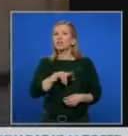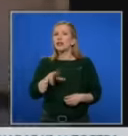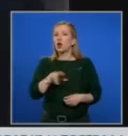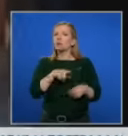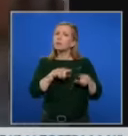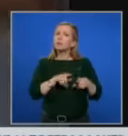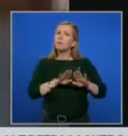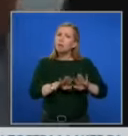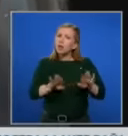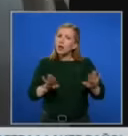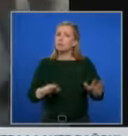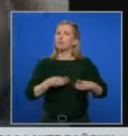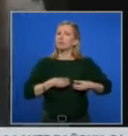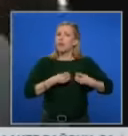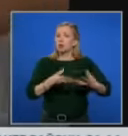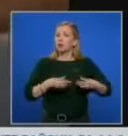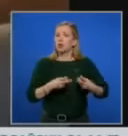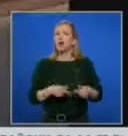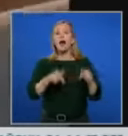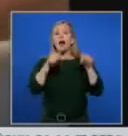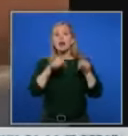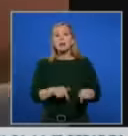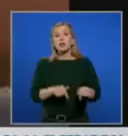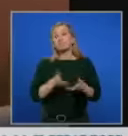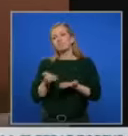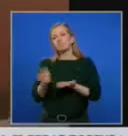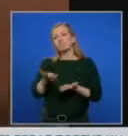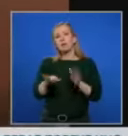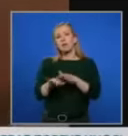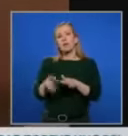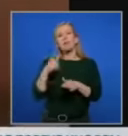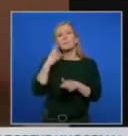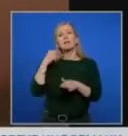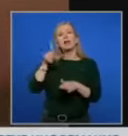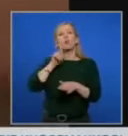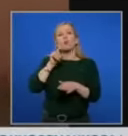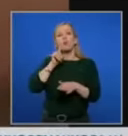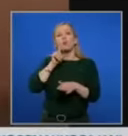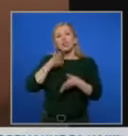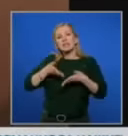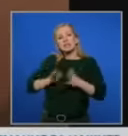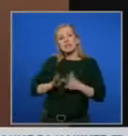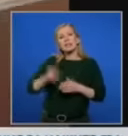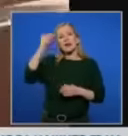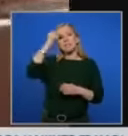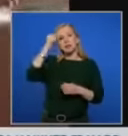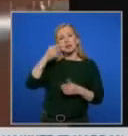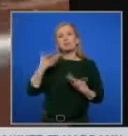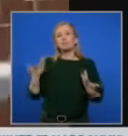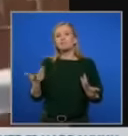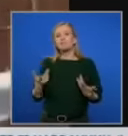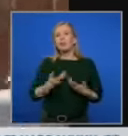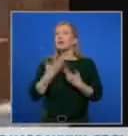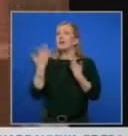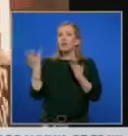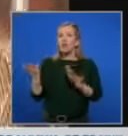Подкрепят се взаимно и си дават кураж. Днес са погребали младо момче, син на български изселник. Времето е студено,